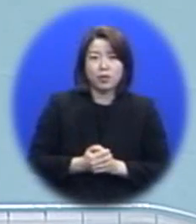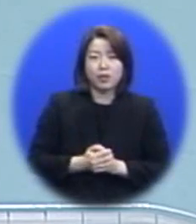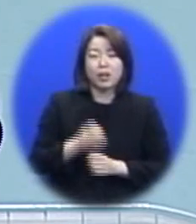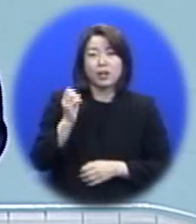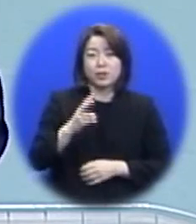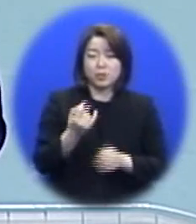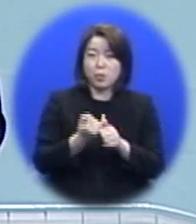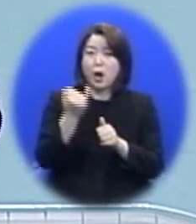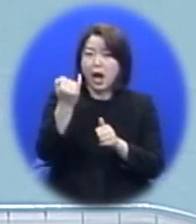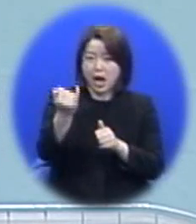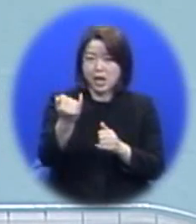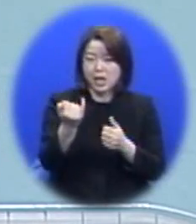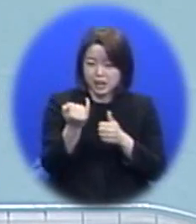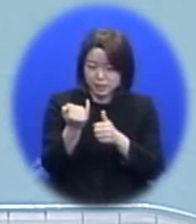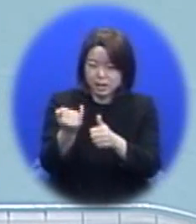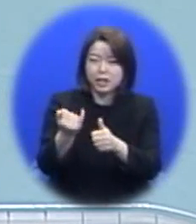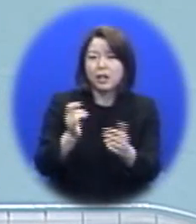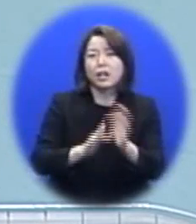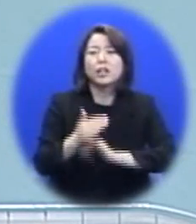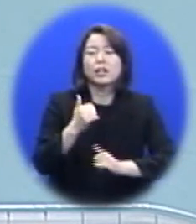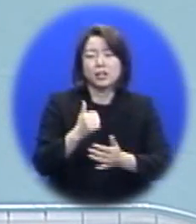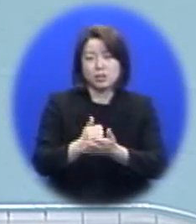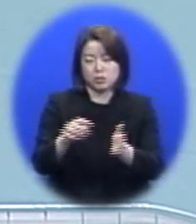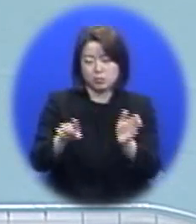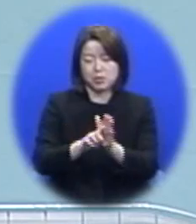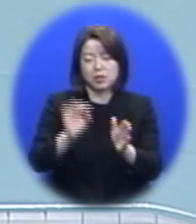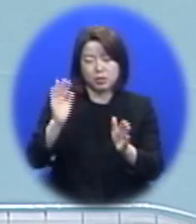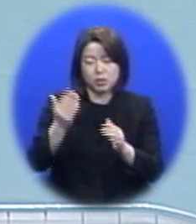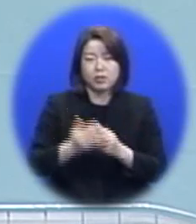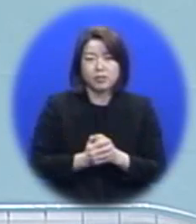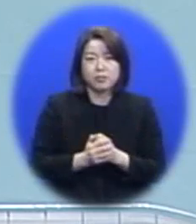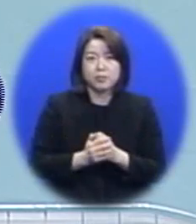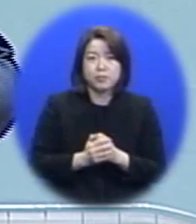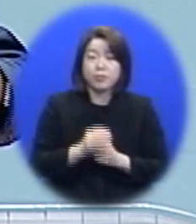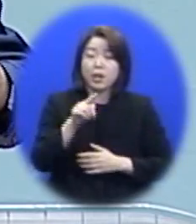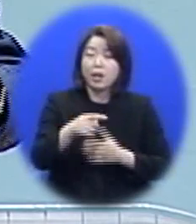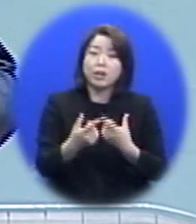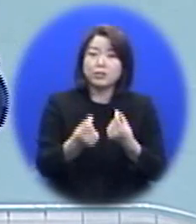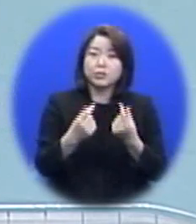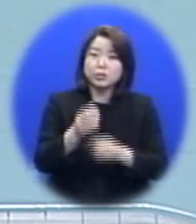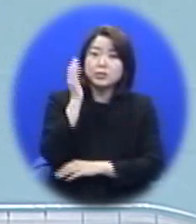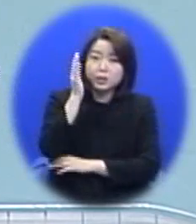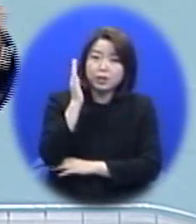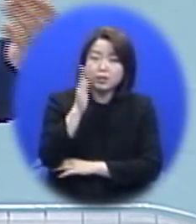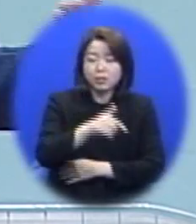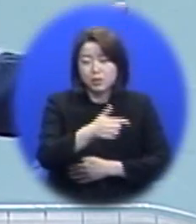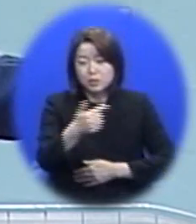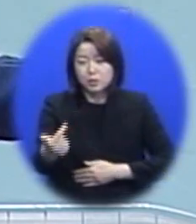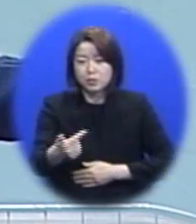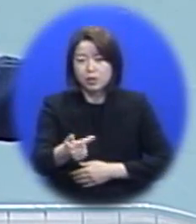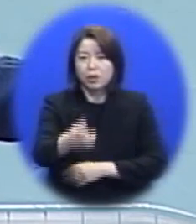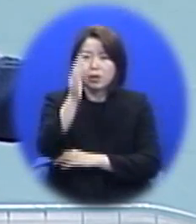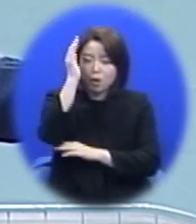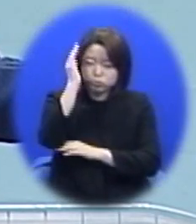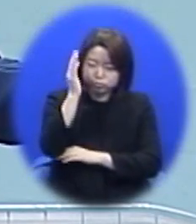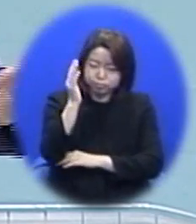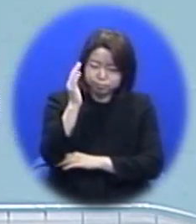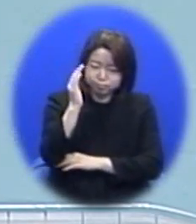그리고 아내를 따라 예수를 믿게 된 겁니다. 그런 이야기를 그날 저녁에 쭉 하는 겁니다.